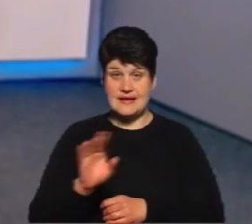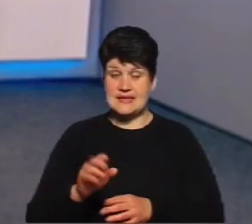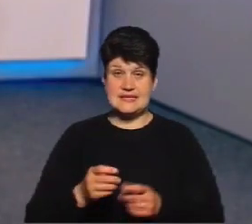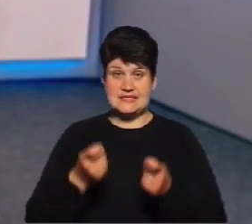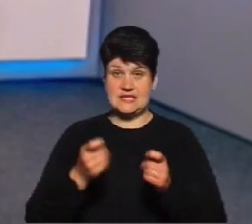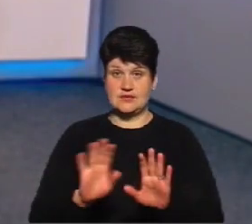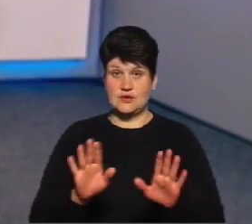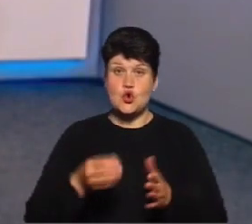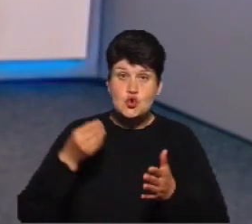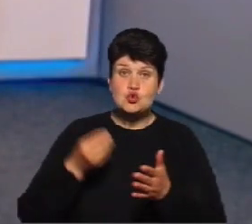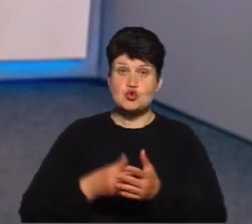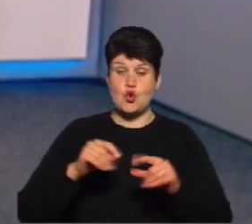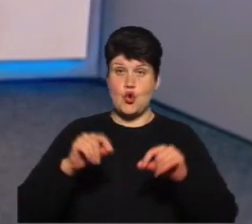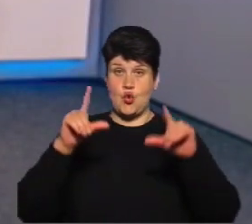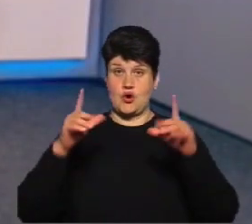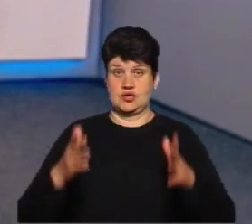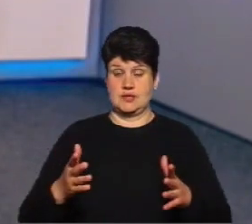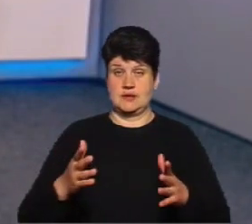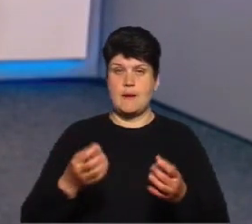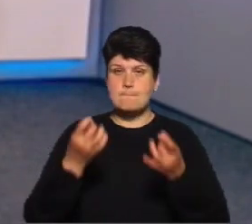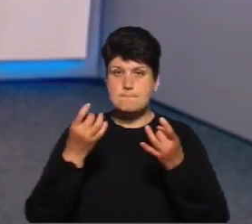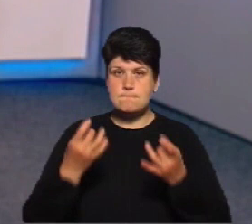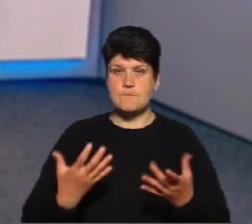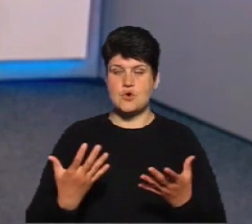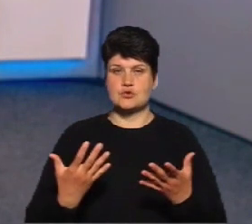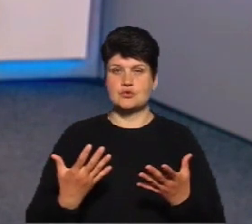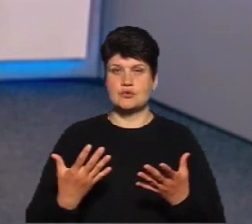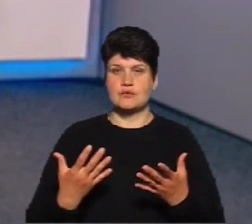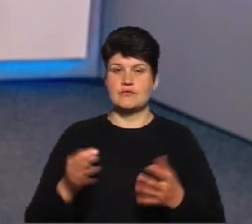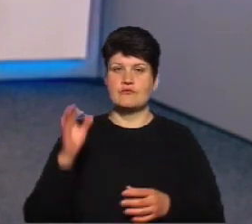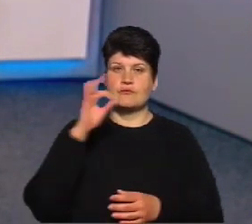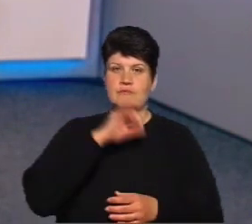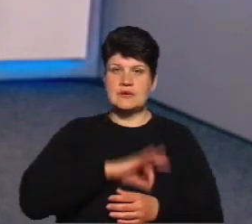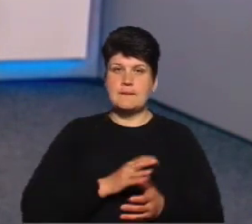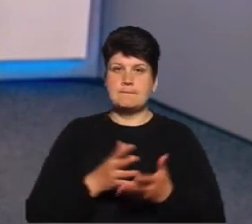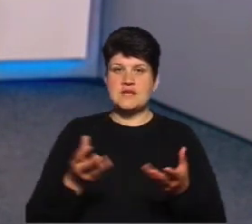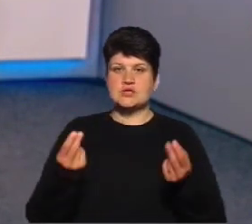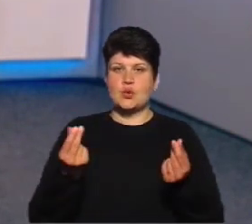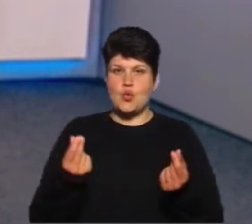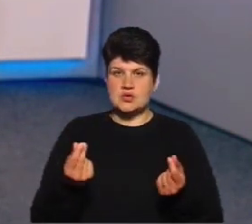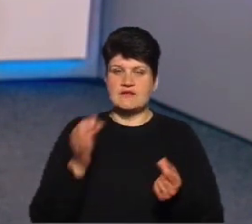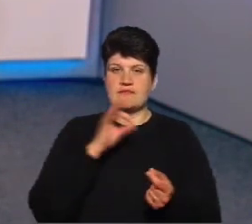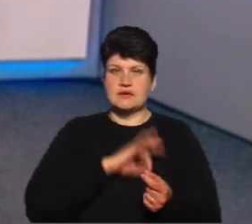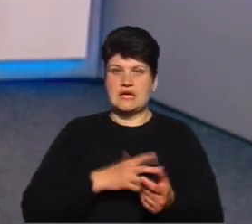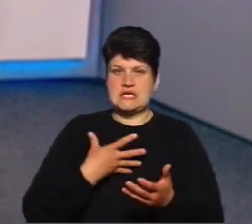здорожчати. Просто-напросто освоїти якнайбільше коштів, використати для власних